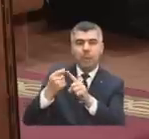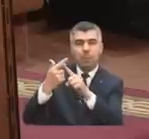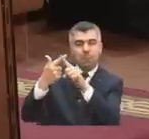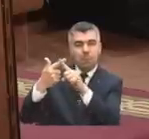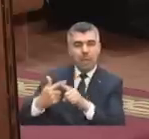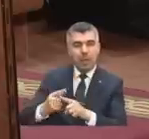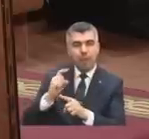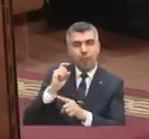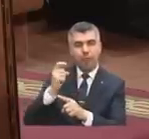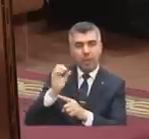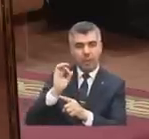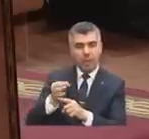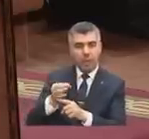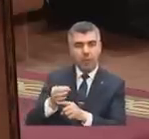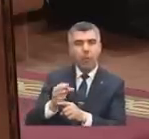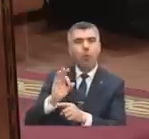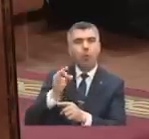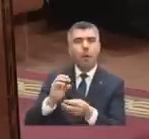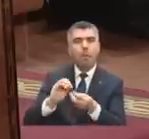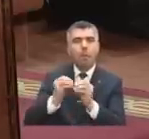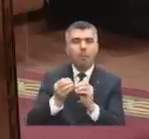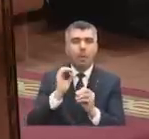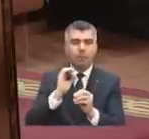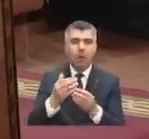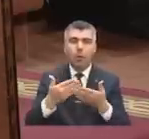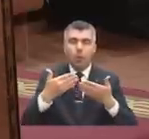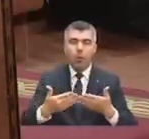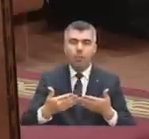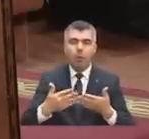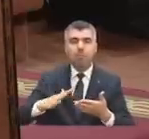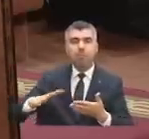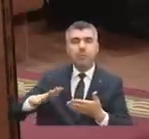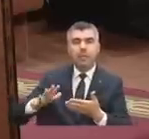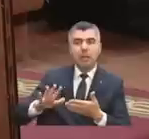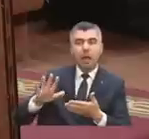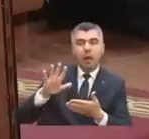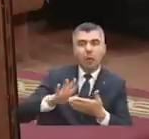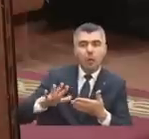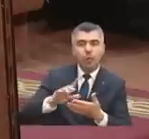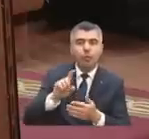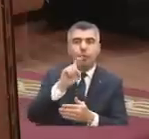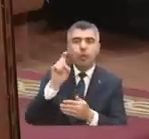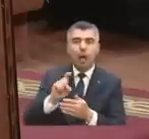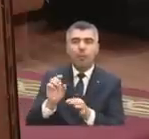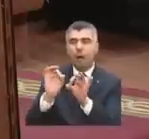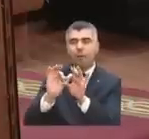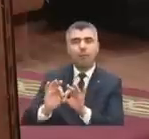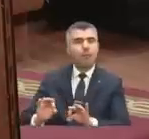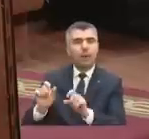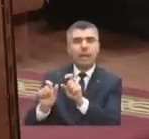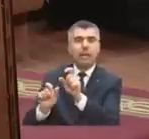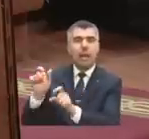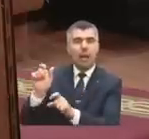نلقاو حل لان الاشكال اليوم من غير الجماعات الكبرى المدن الكبرى الجماعات اخرى